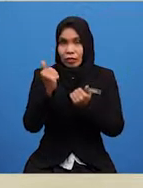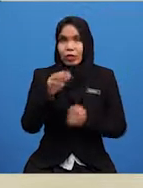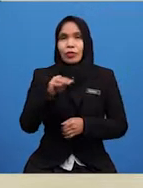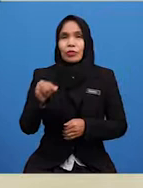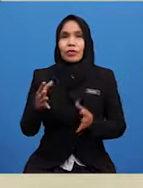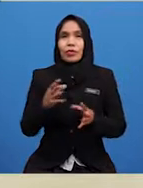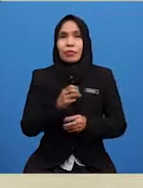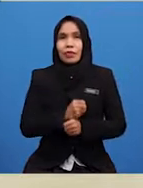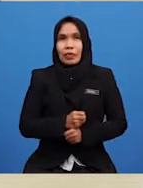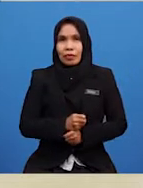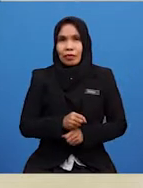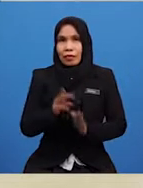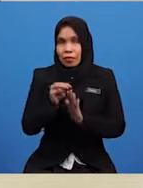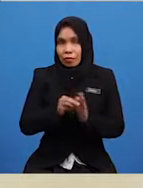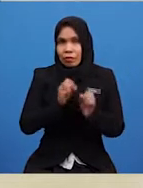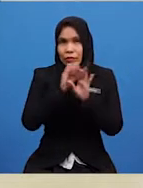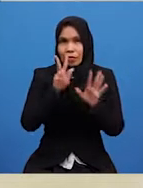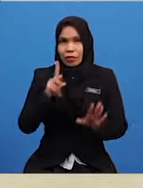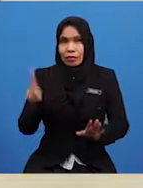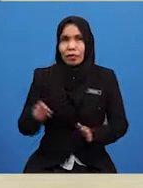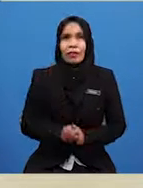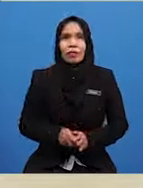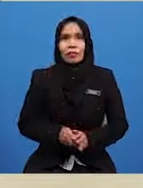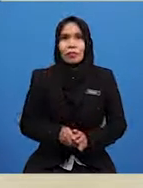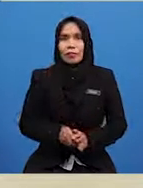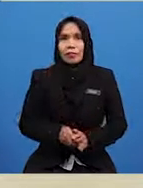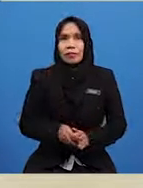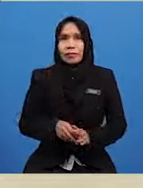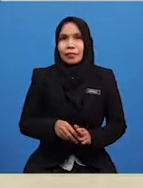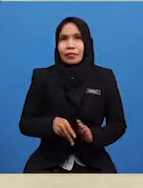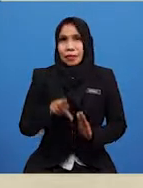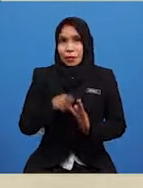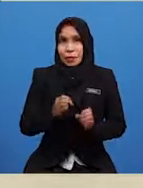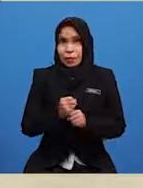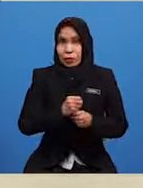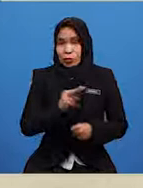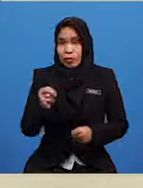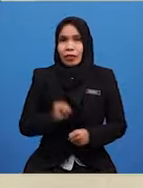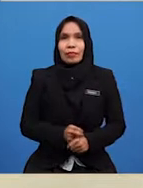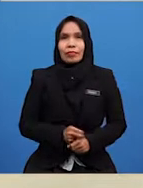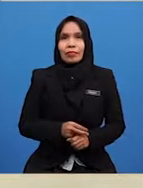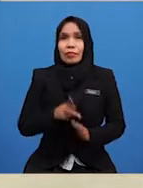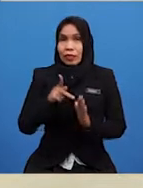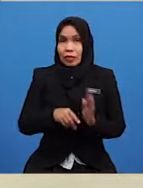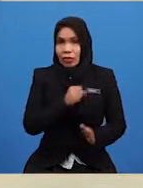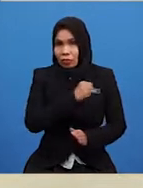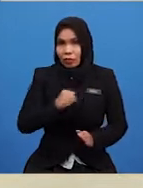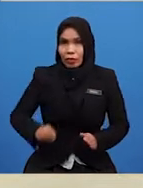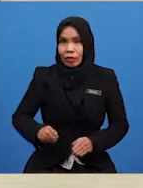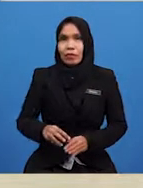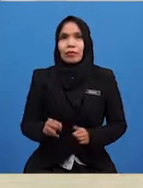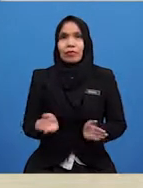dapat menerangkan pembentukan Empayar Kesultanan Melayu Melaka. Seterusnya,